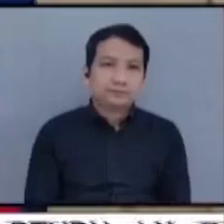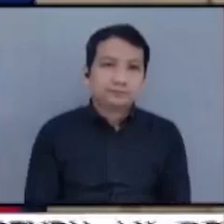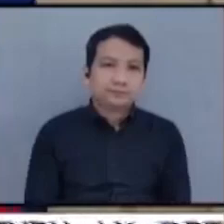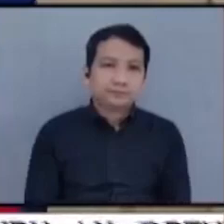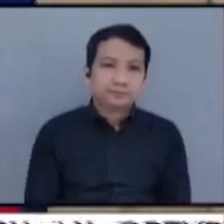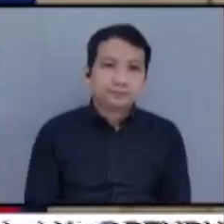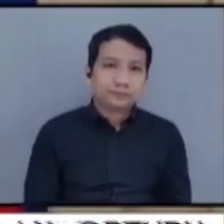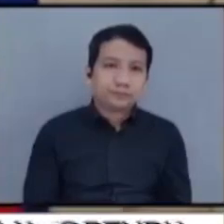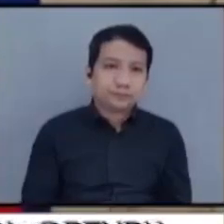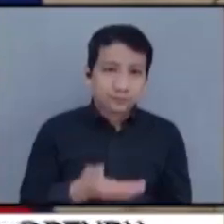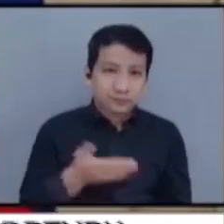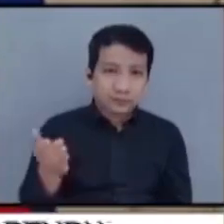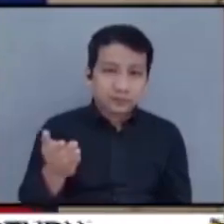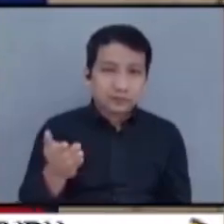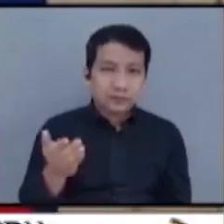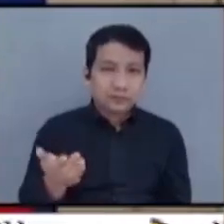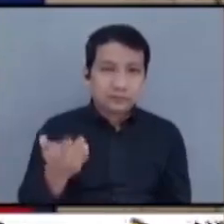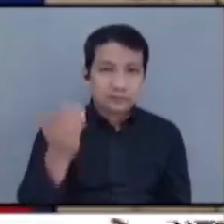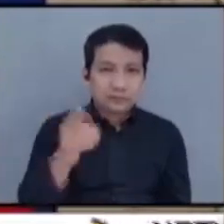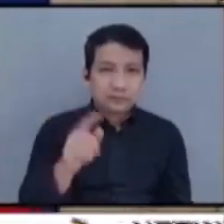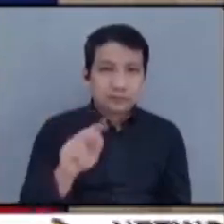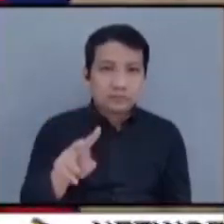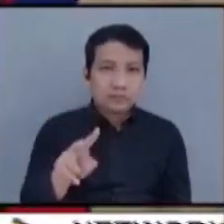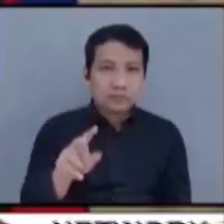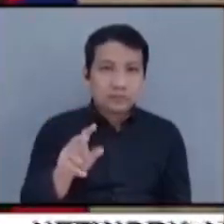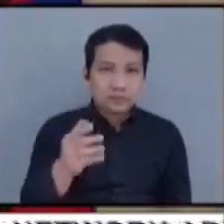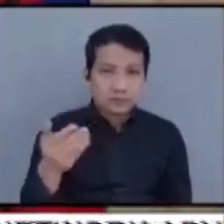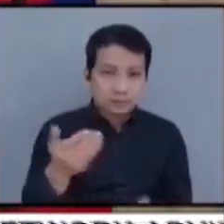Paciente para sa Pambansang TV sa Bagong Pilipinas.